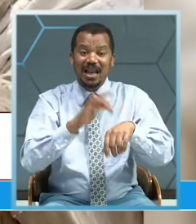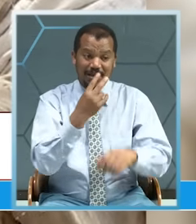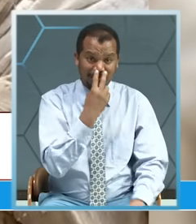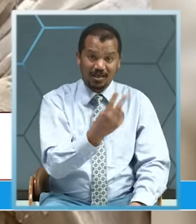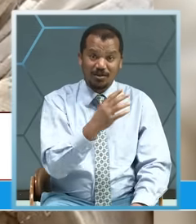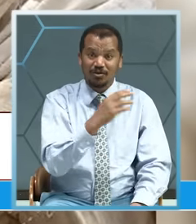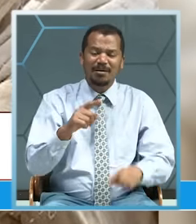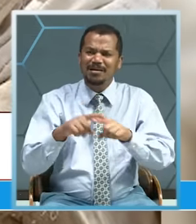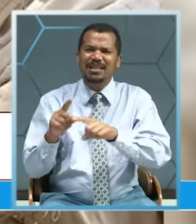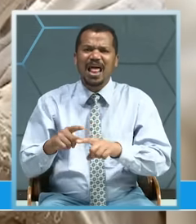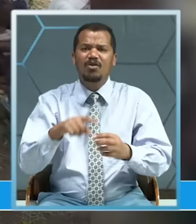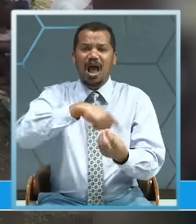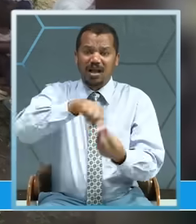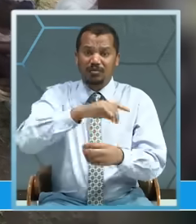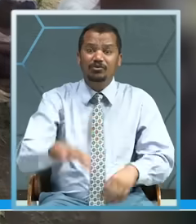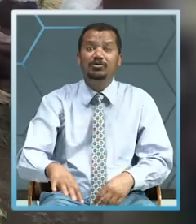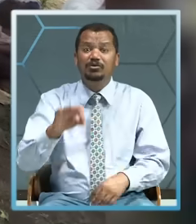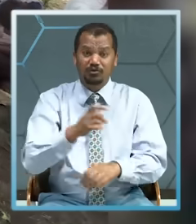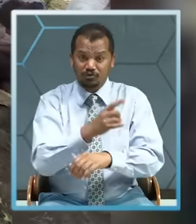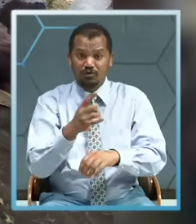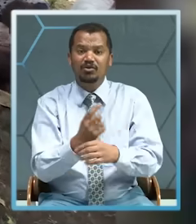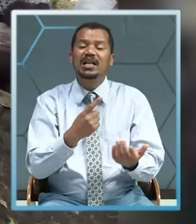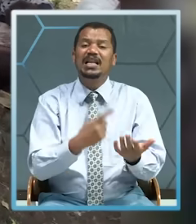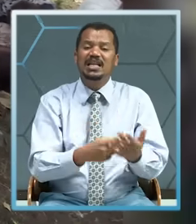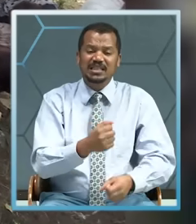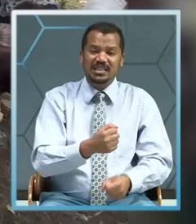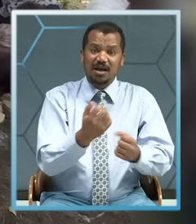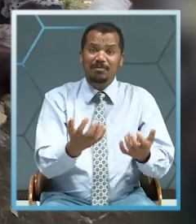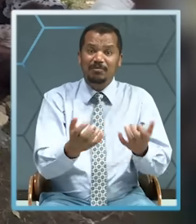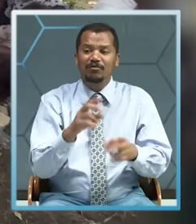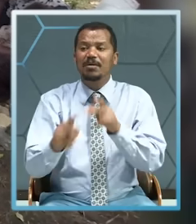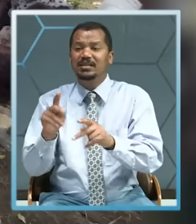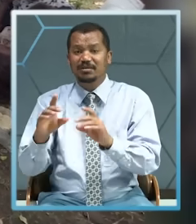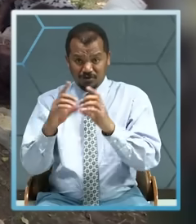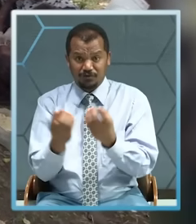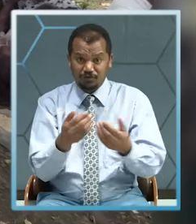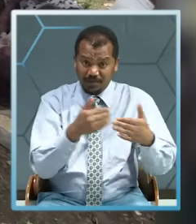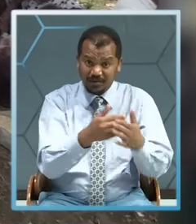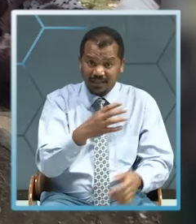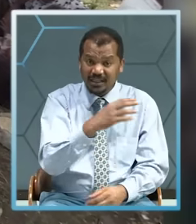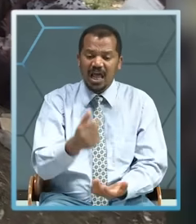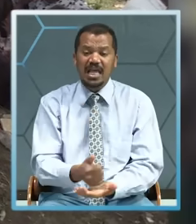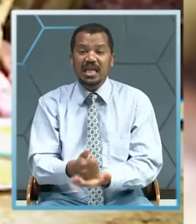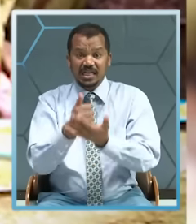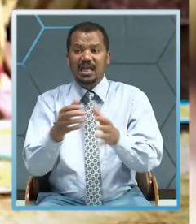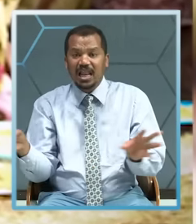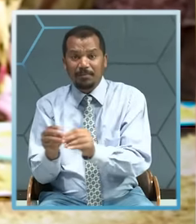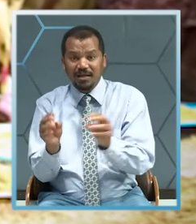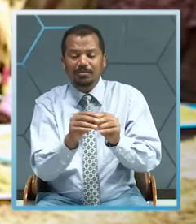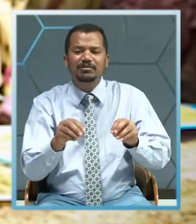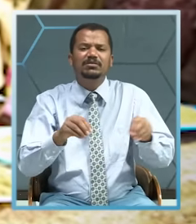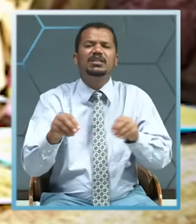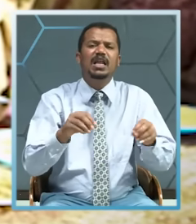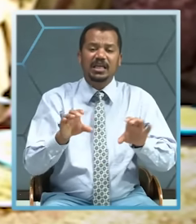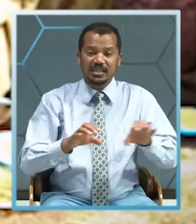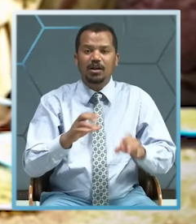ላይ የሚስተዋለውና በተለያዩ አካባቢዎች የሚገኙ ዜጎች ለነዚህ ድጋፍ ለሚሹ የህብረተሰብ ክፍሎች ለመድረስና እርዳታን